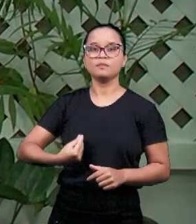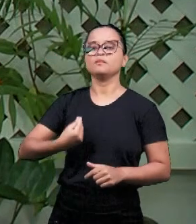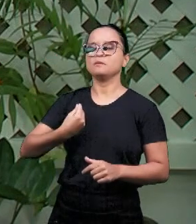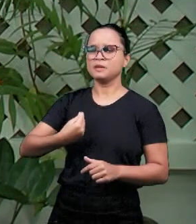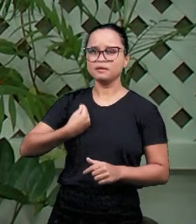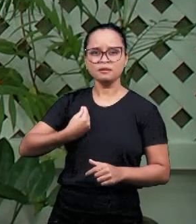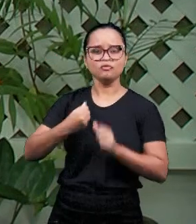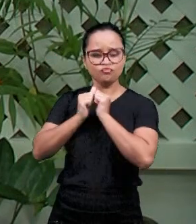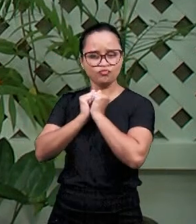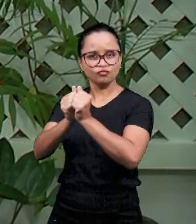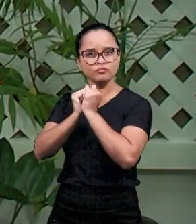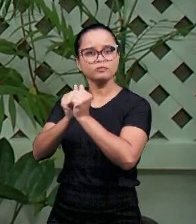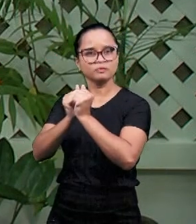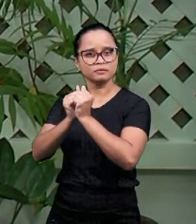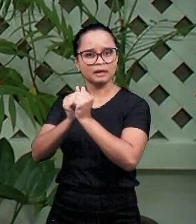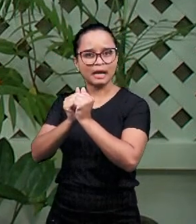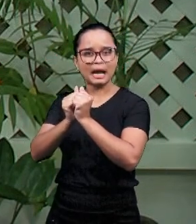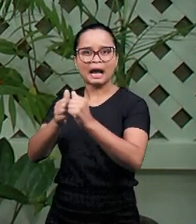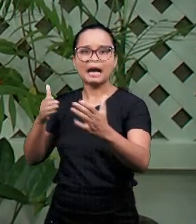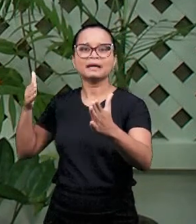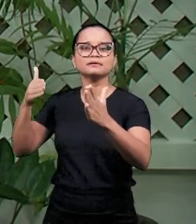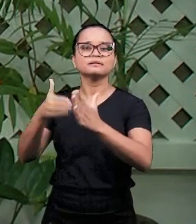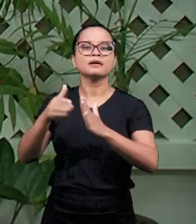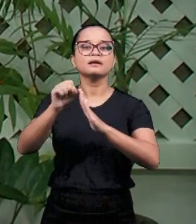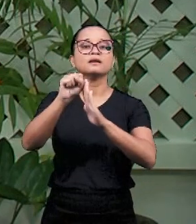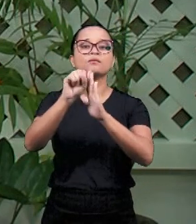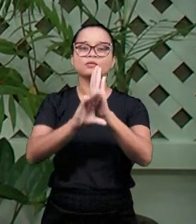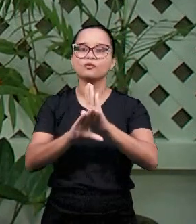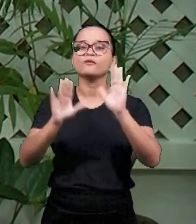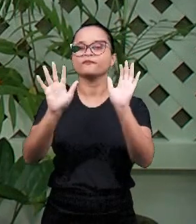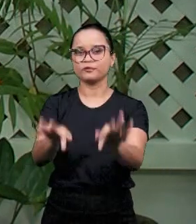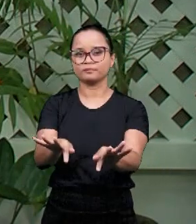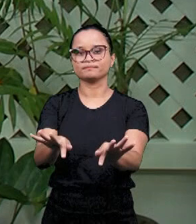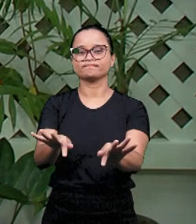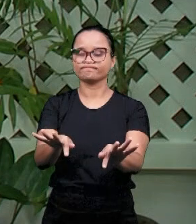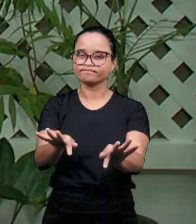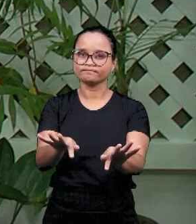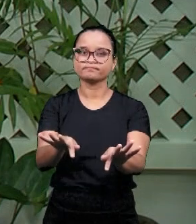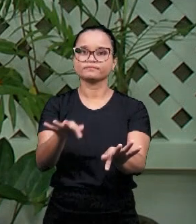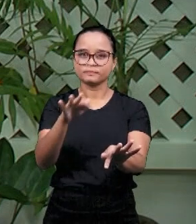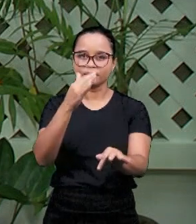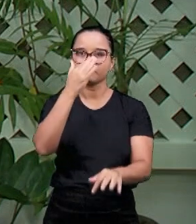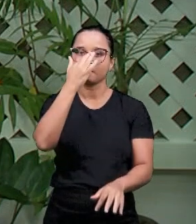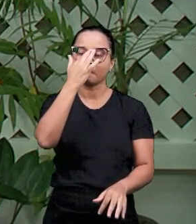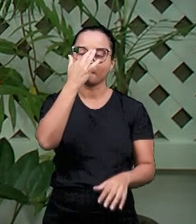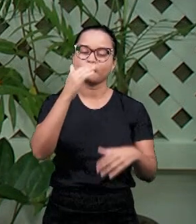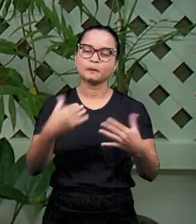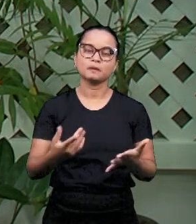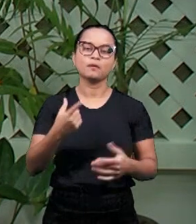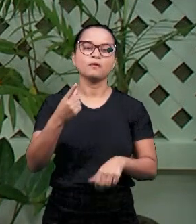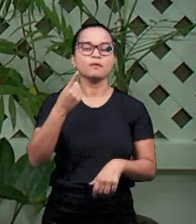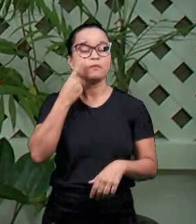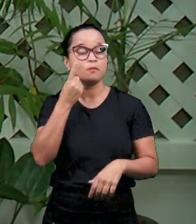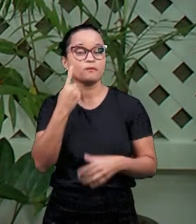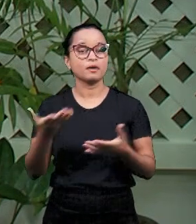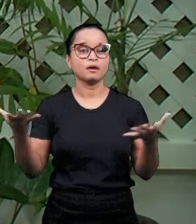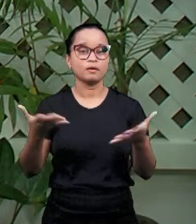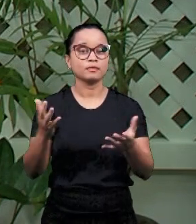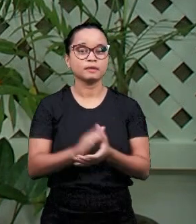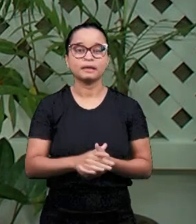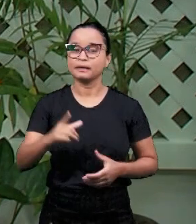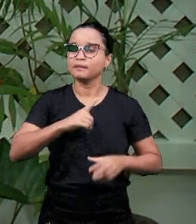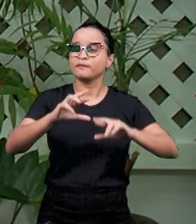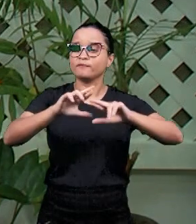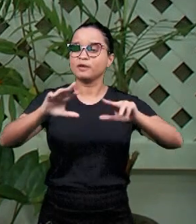vous tous les jours jusqu'à la consommation des siècles. Donc on va voir le suivant. Nous continuons